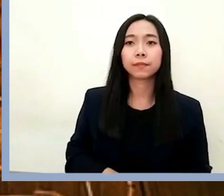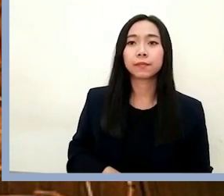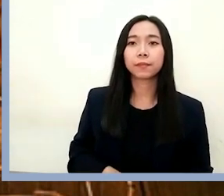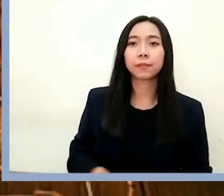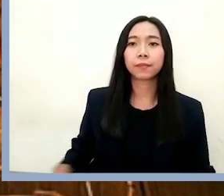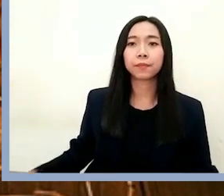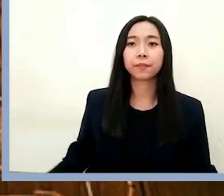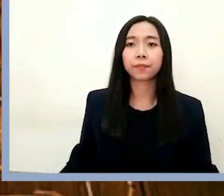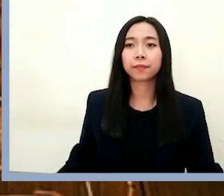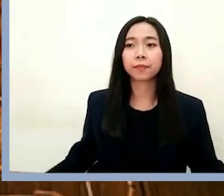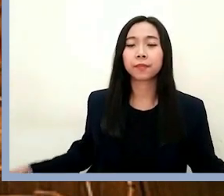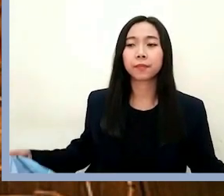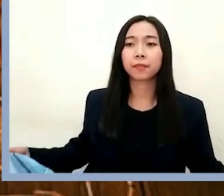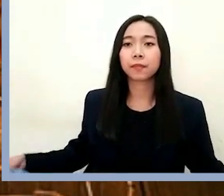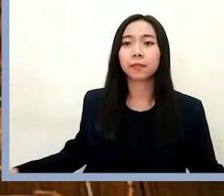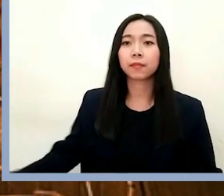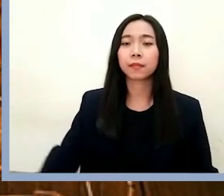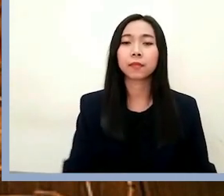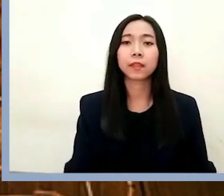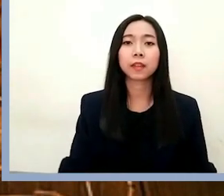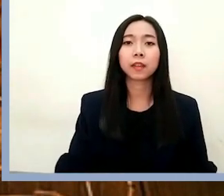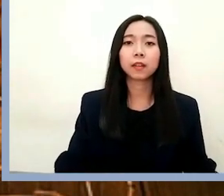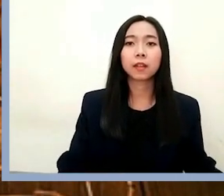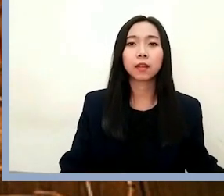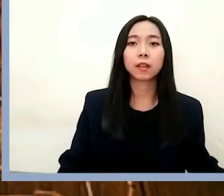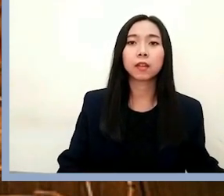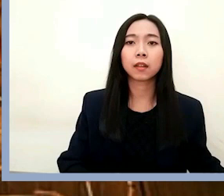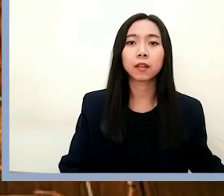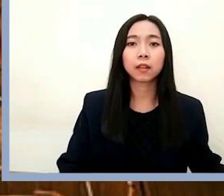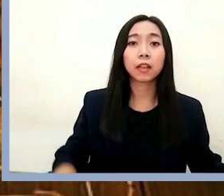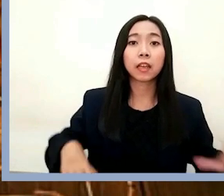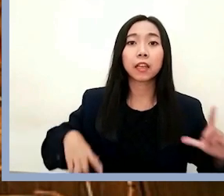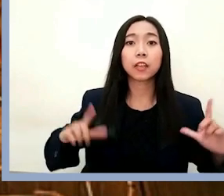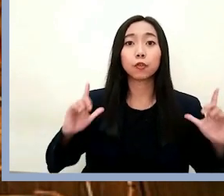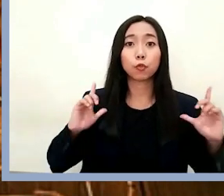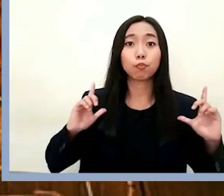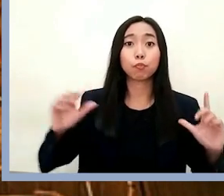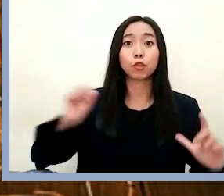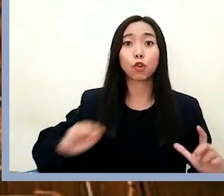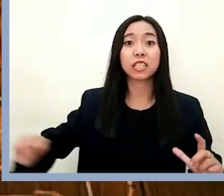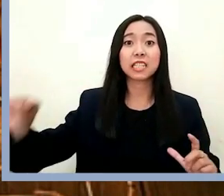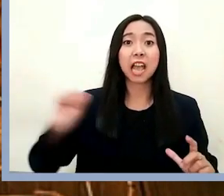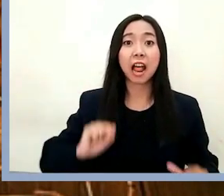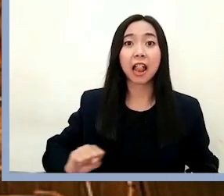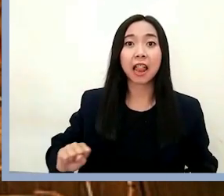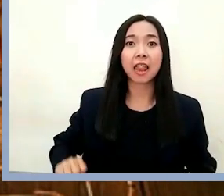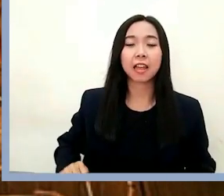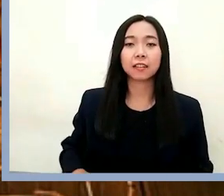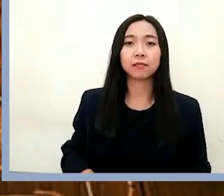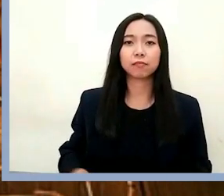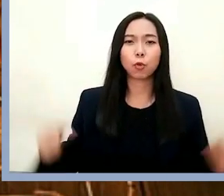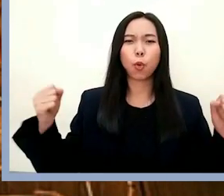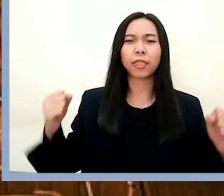relasi sosial itu lebih dominan Oleh karena itu apabila terjadi tekanan ya